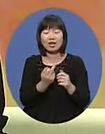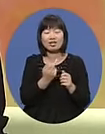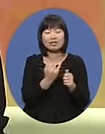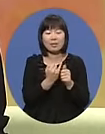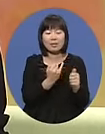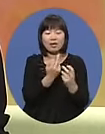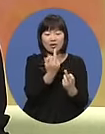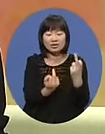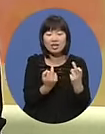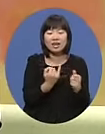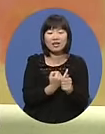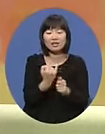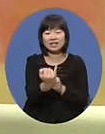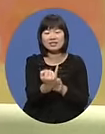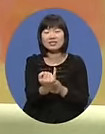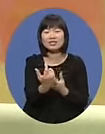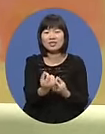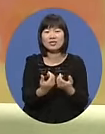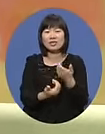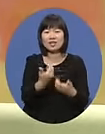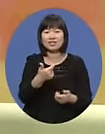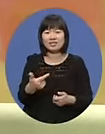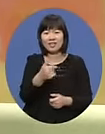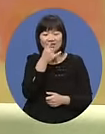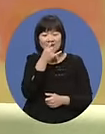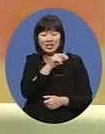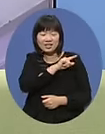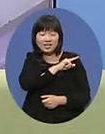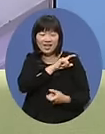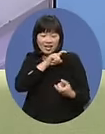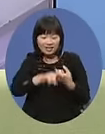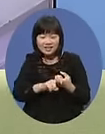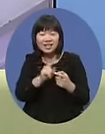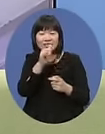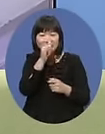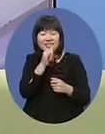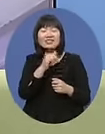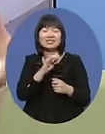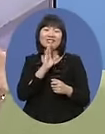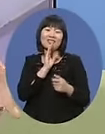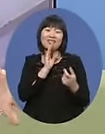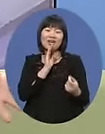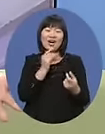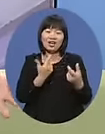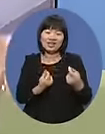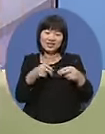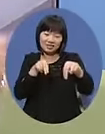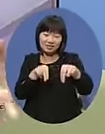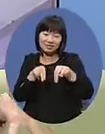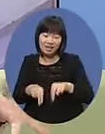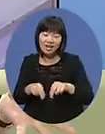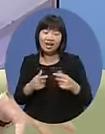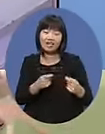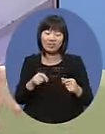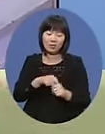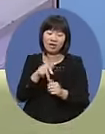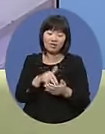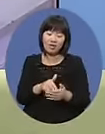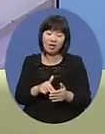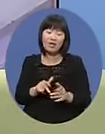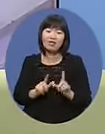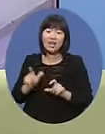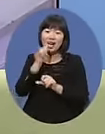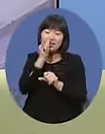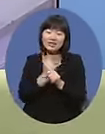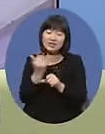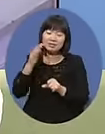굉장히 갈등이 많더라고요. 사실은 네. 제일 서로 의지할 수 있는 게 동서잖아요. 네. 같은 입장이에요. 같은 환경에서 하는 거고. 네.